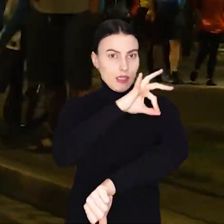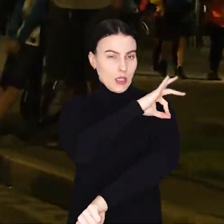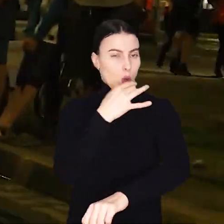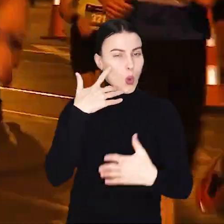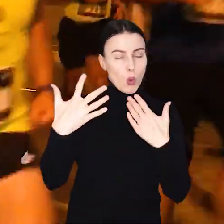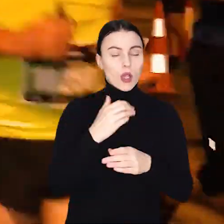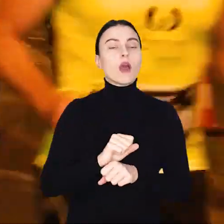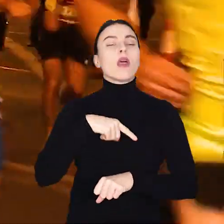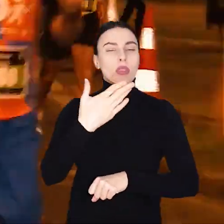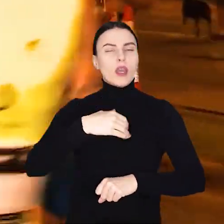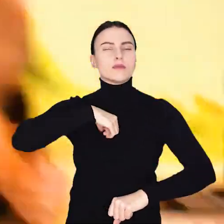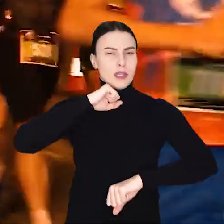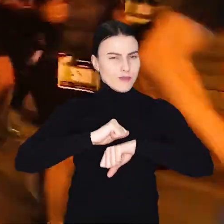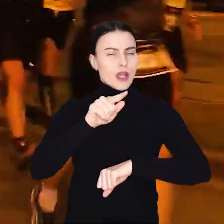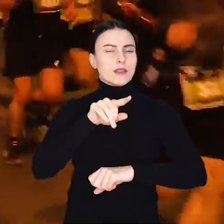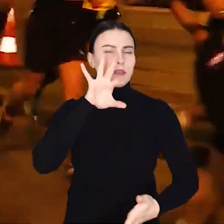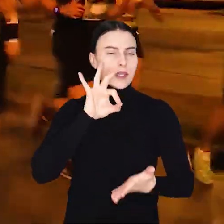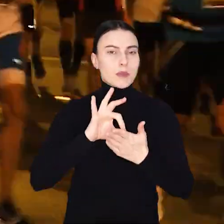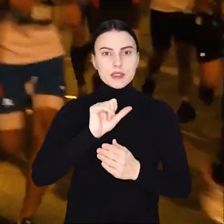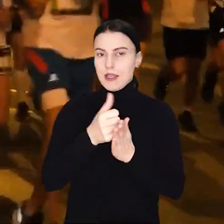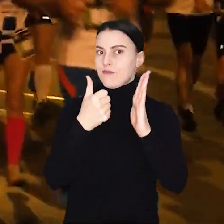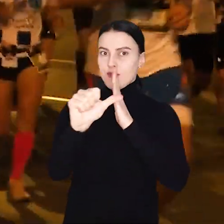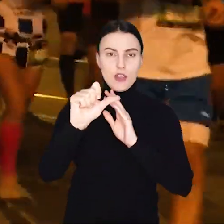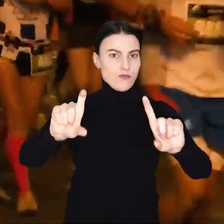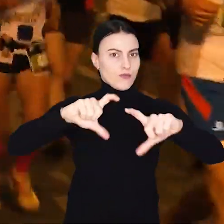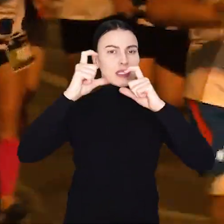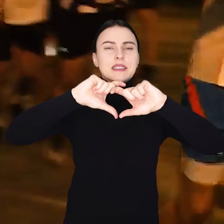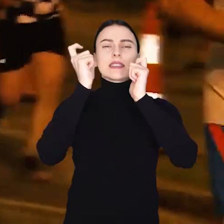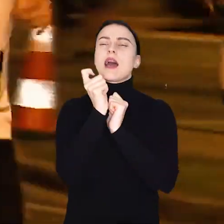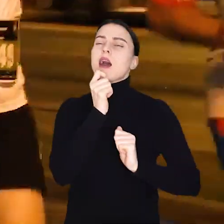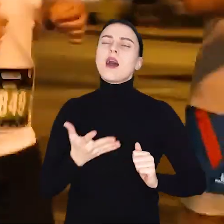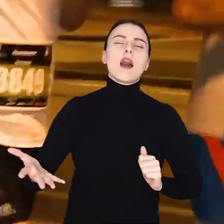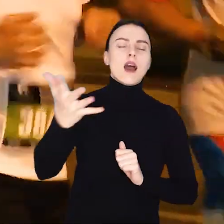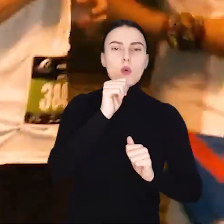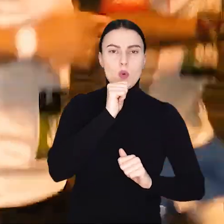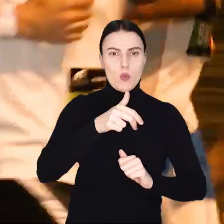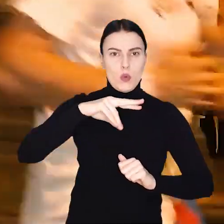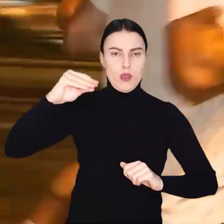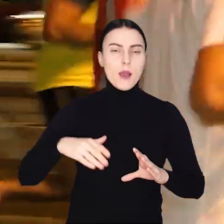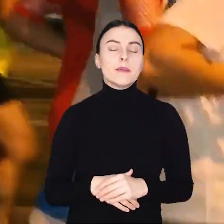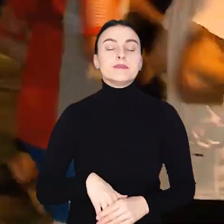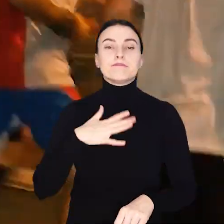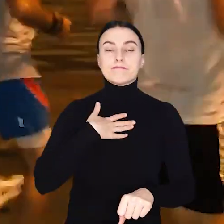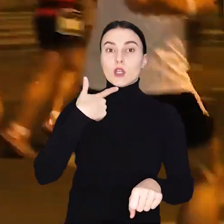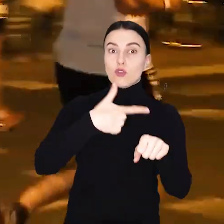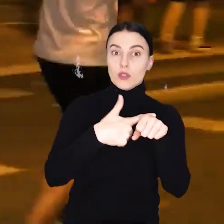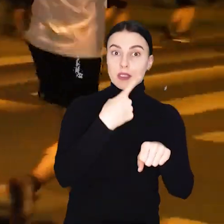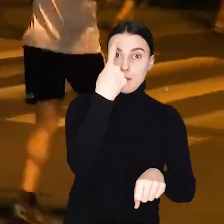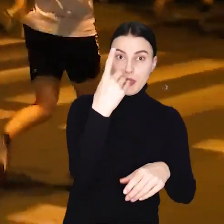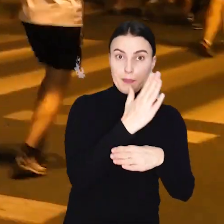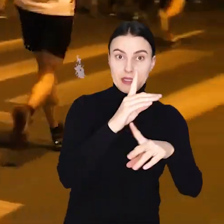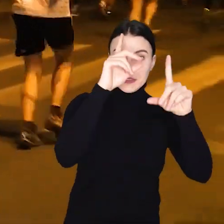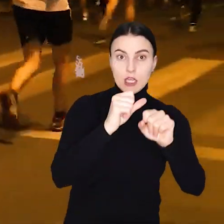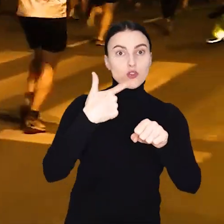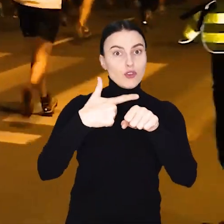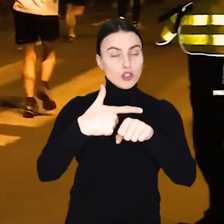21 km, a gwarantujemy, że to wyjątkowe wydarzenie w skali całej Europy. Zawodnicy startują pomiędzy